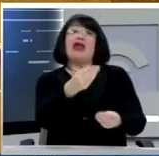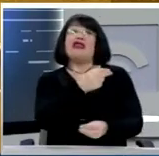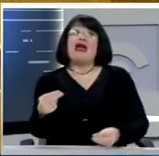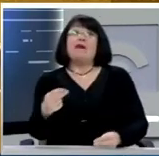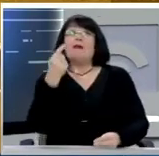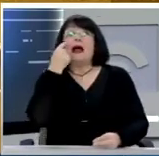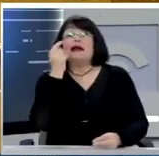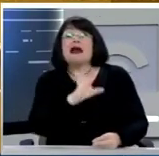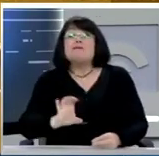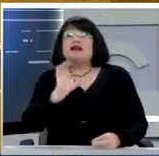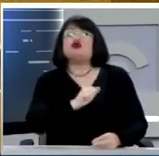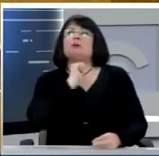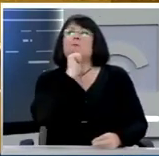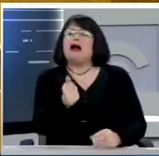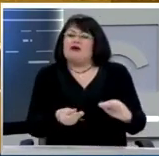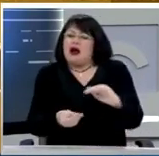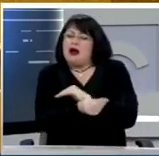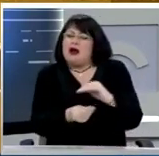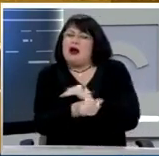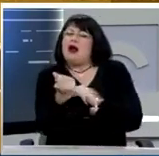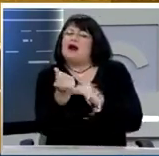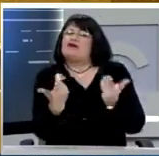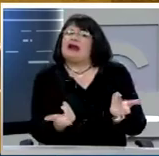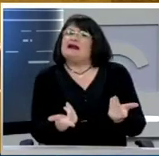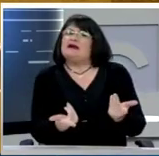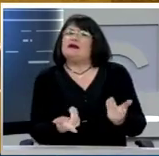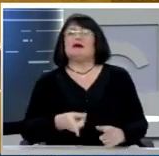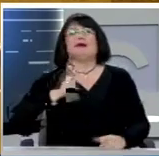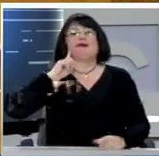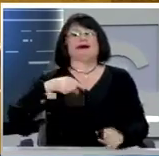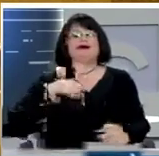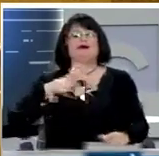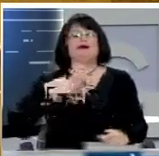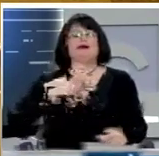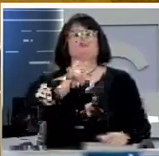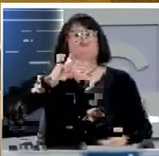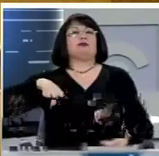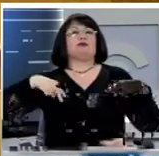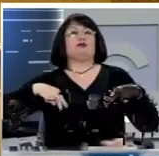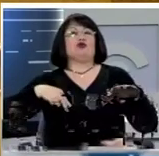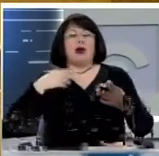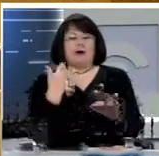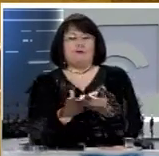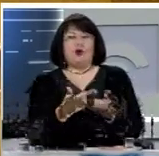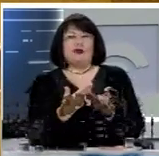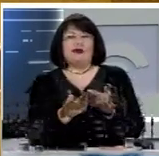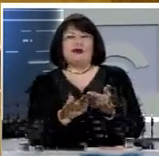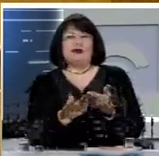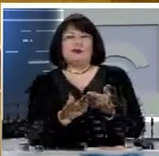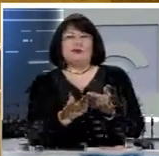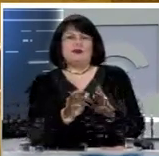να ψάξουν για μαύρο χρήμα. Γιατί η απιστία δεν είναι απλά αποδεδειγμένη, είναι